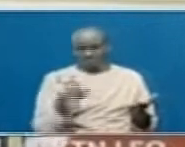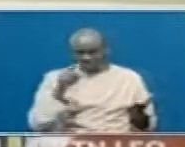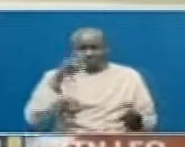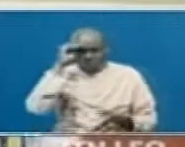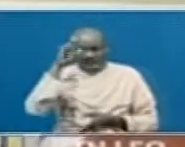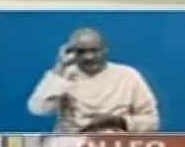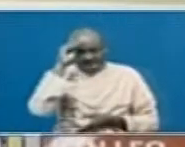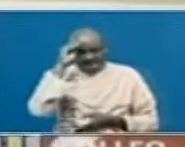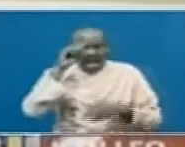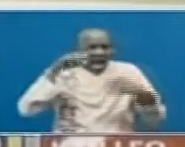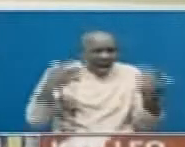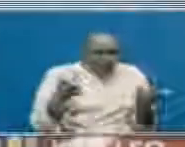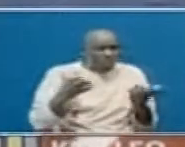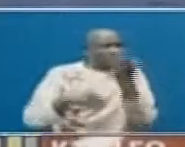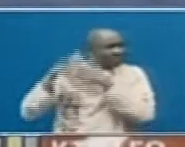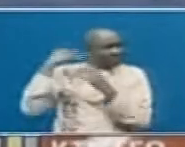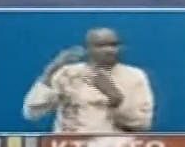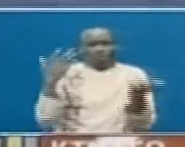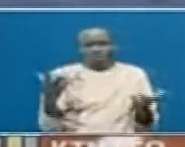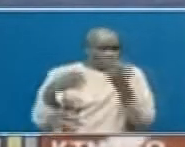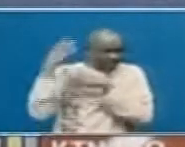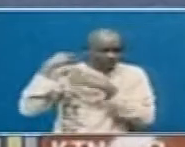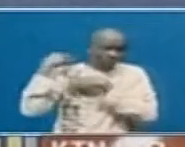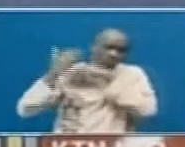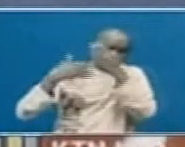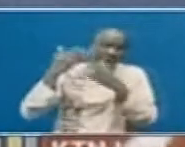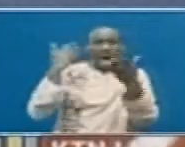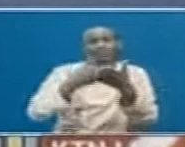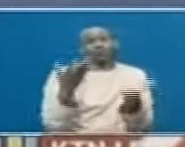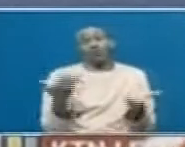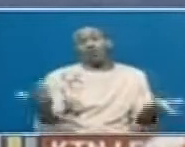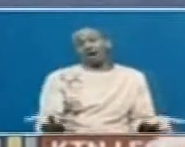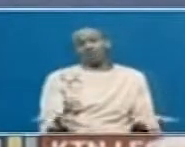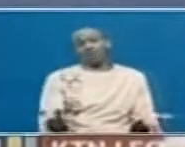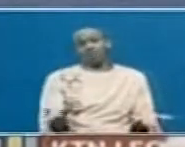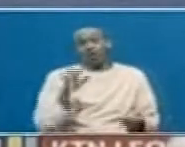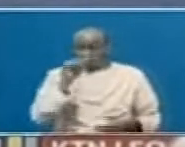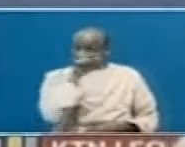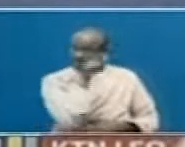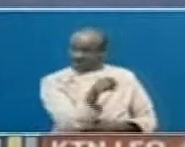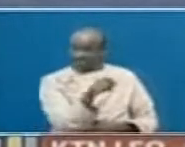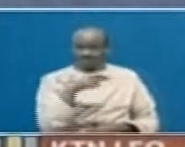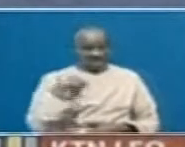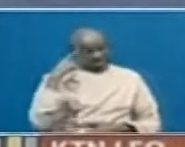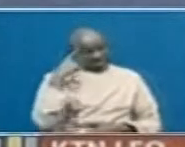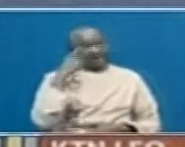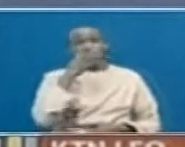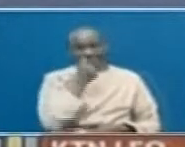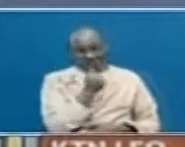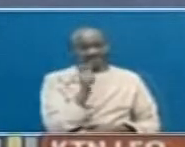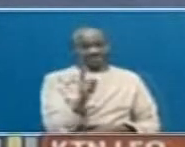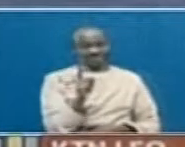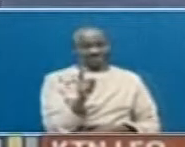wajifunze vile nchi yetu ilivyokuwa mpaka ikafika wakati huu. Kwa sababu hiyo ninafikiri ingekuwa